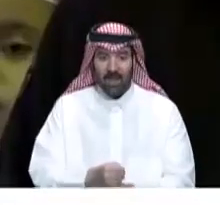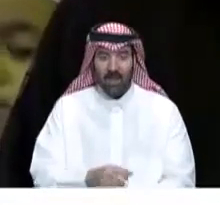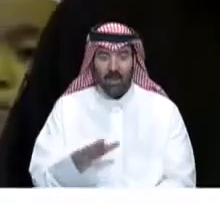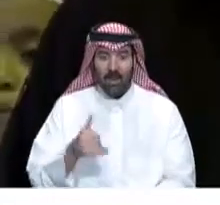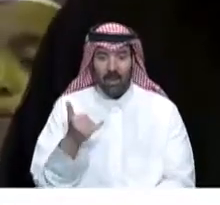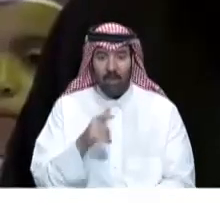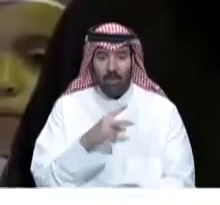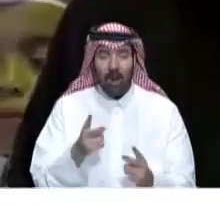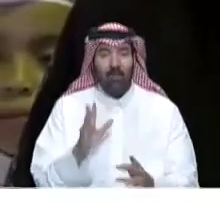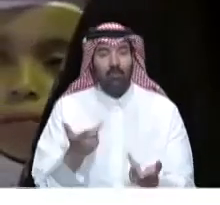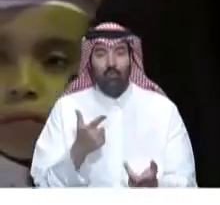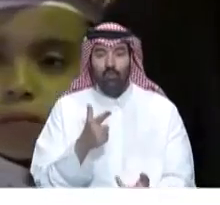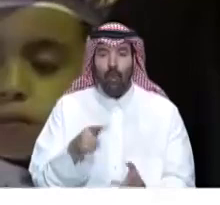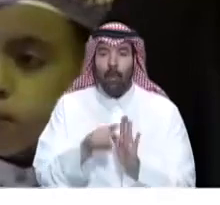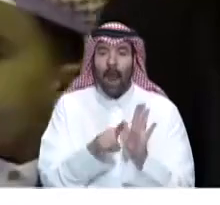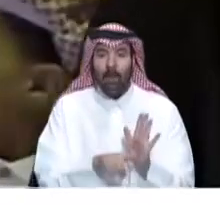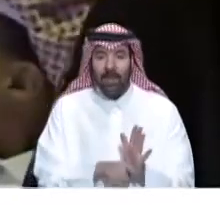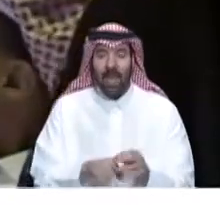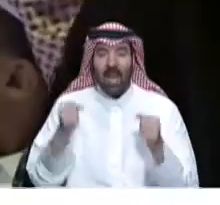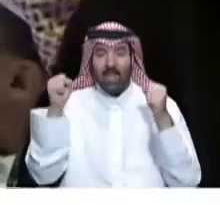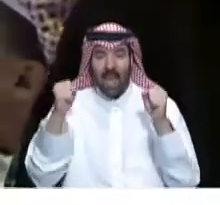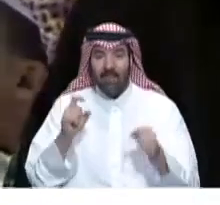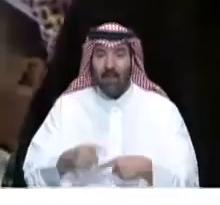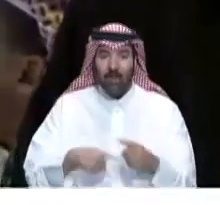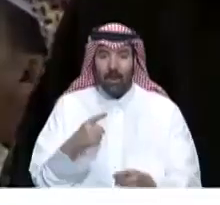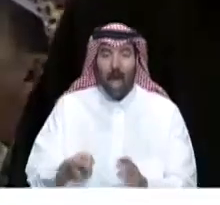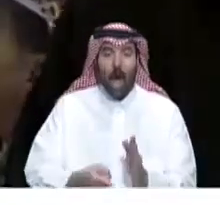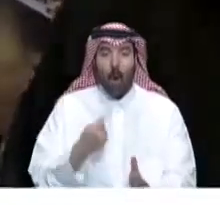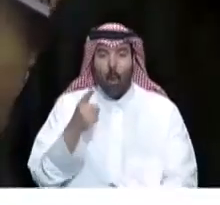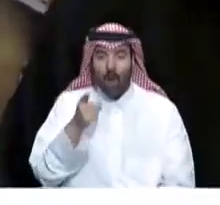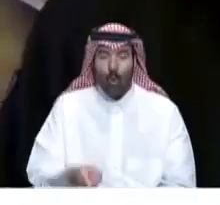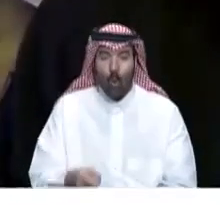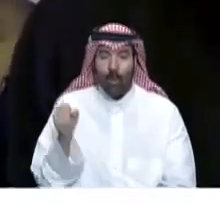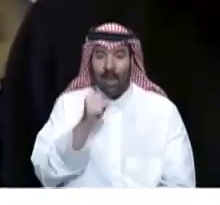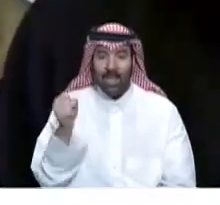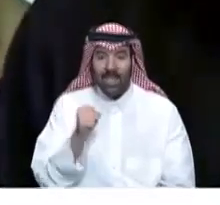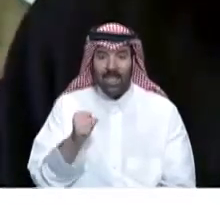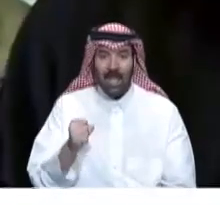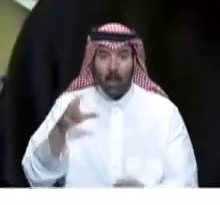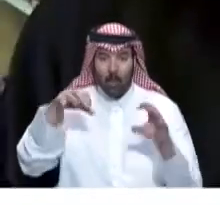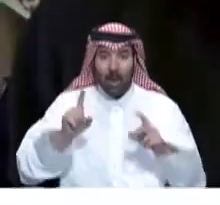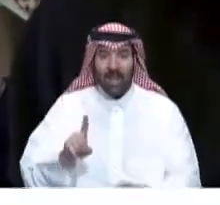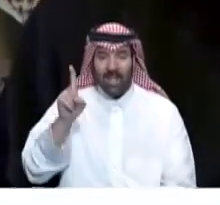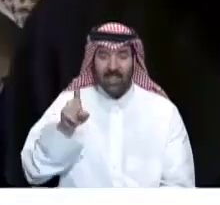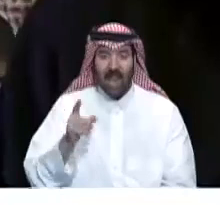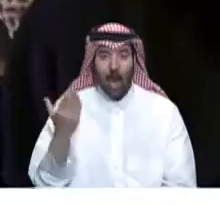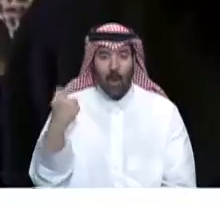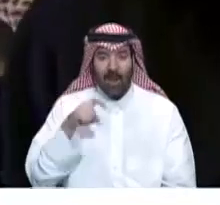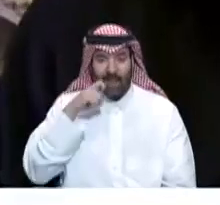موقعك، كيف هي الفعاليات في اليوم الأول من أيام العيد الفطر المبارك كما شاهدنا في حائل